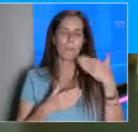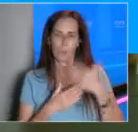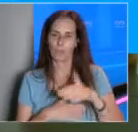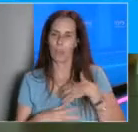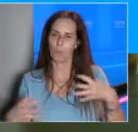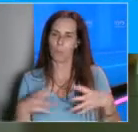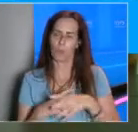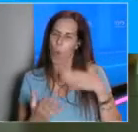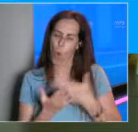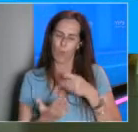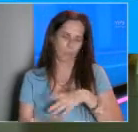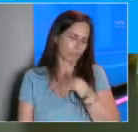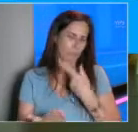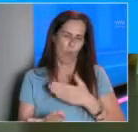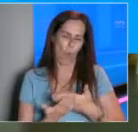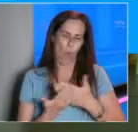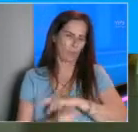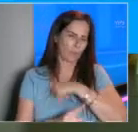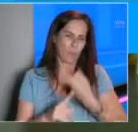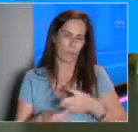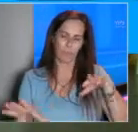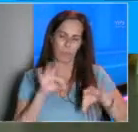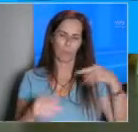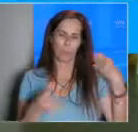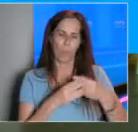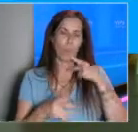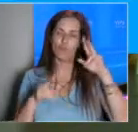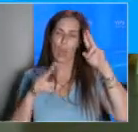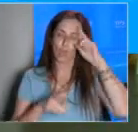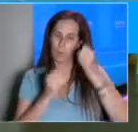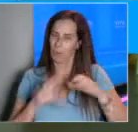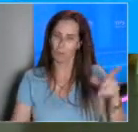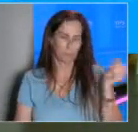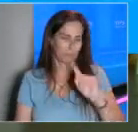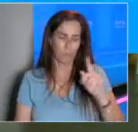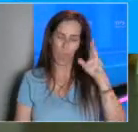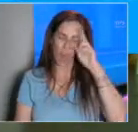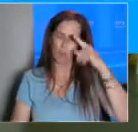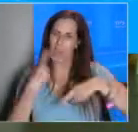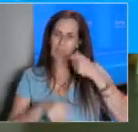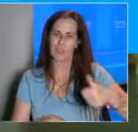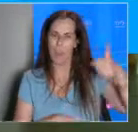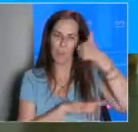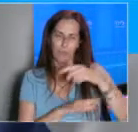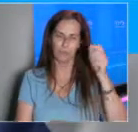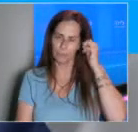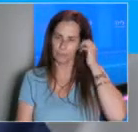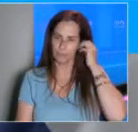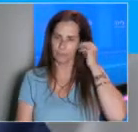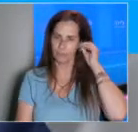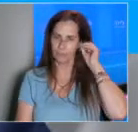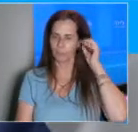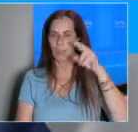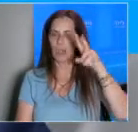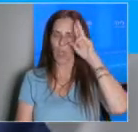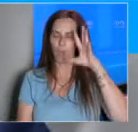אנחנו מלוכדים, הוכחנו את זה. הוכחנו את זה בכל מערכות הבחירות, כולם אמרו שהליכוד יתפרק, הליכוד יחליף את המנהיג, הליכוד יהיה שונה בדרכו,